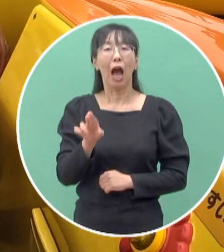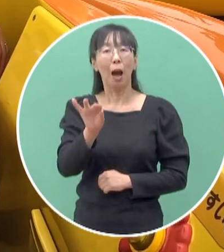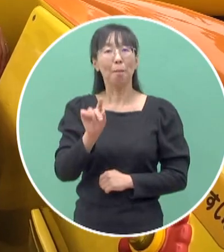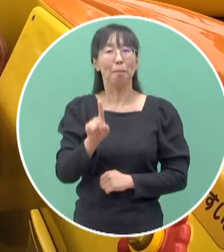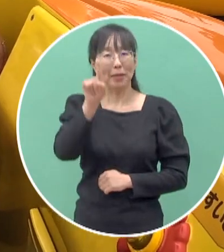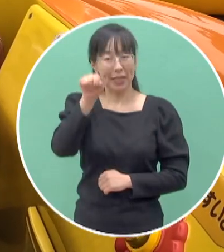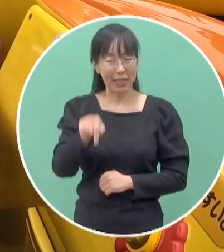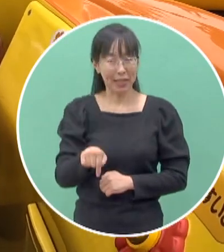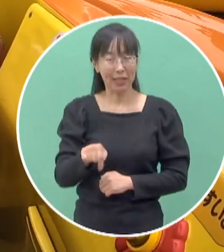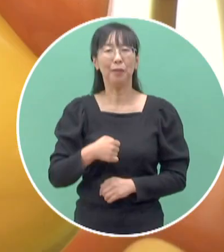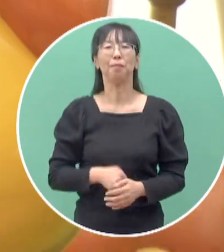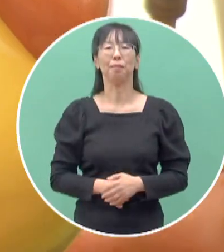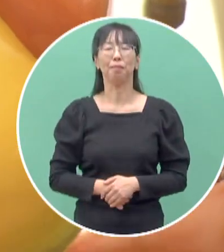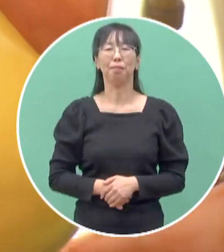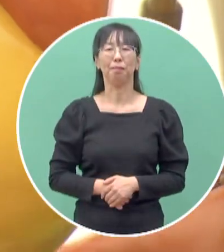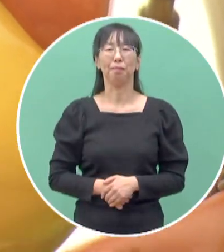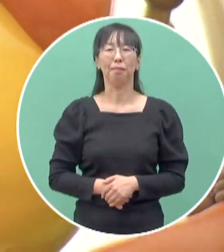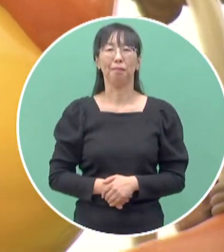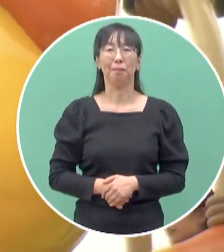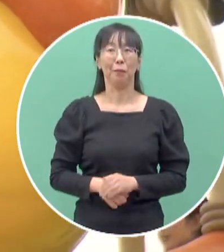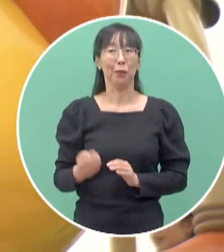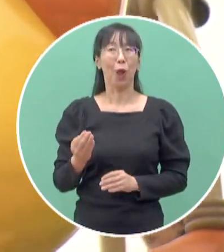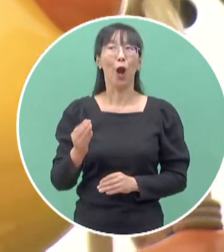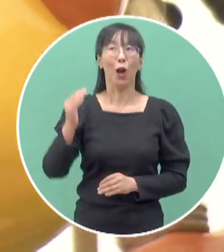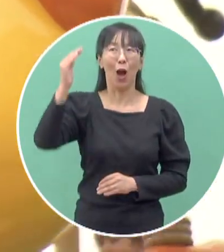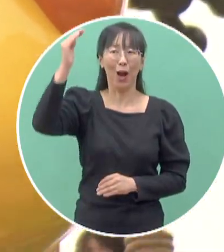ービー。 おお、たけ